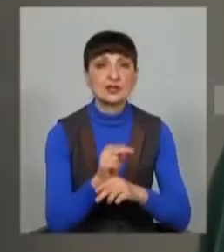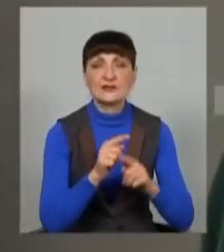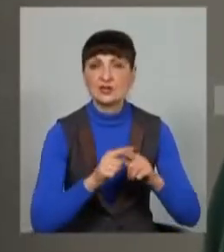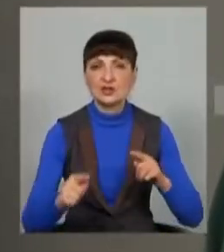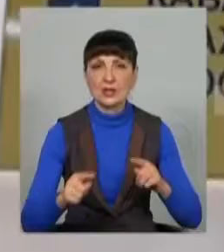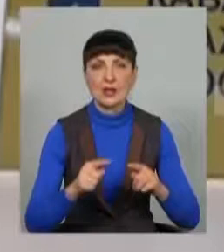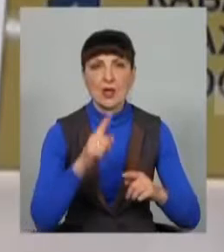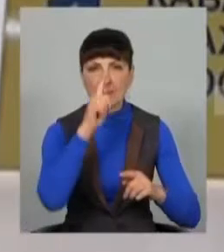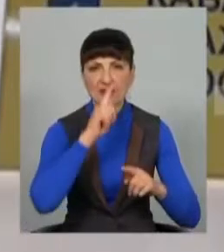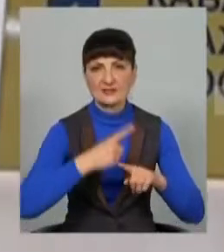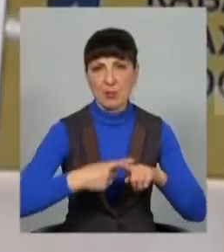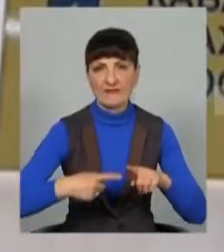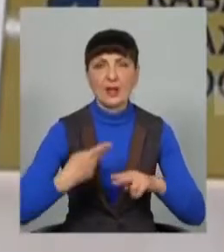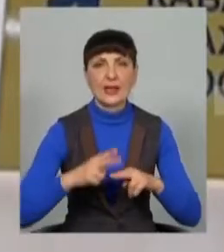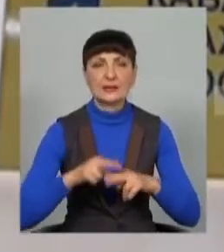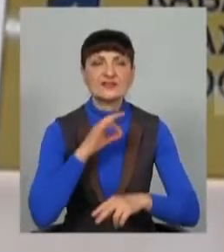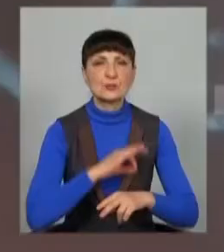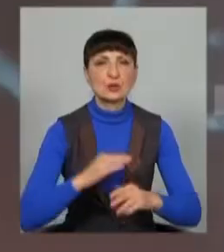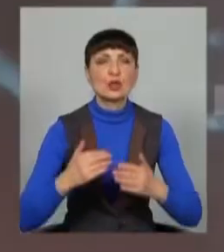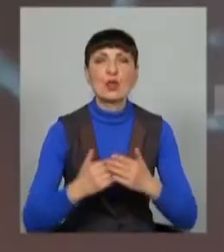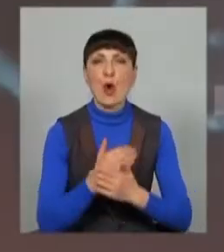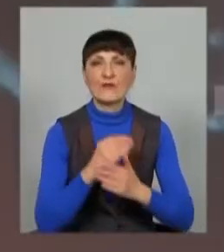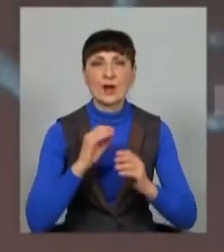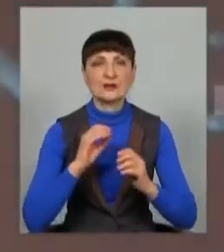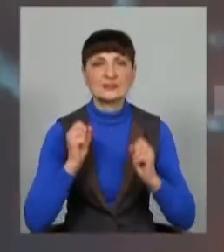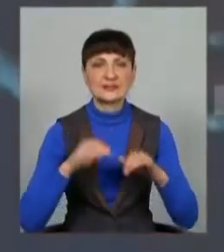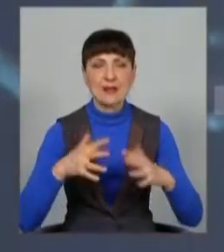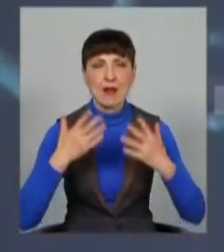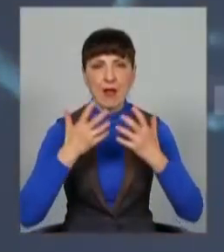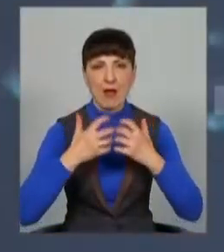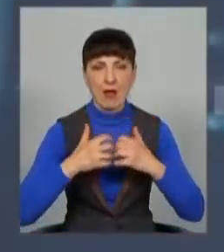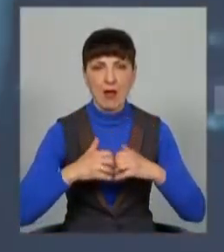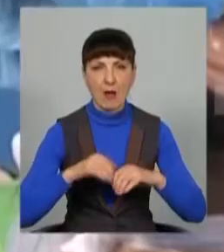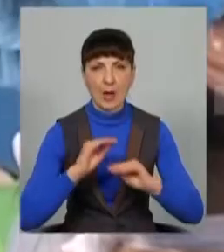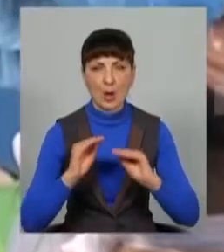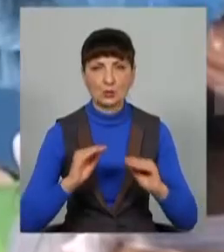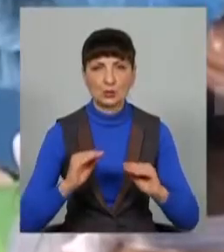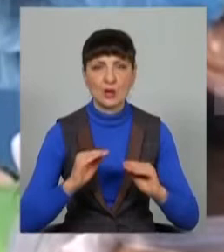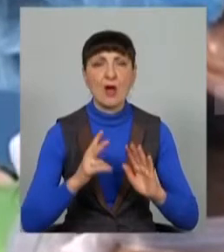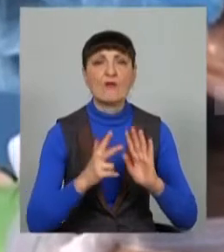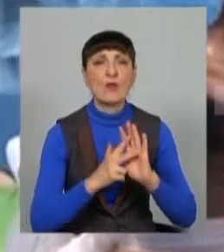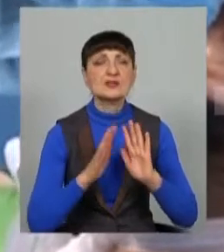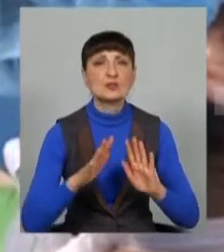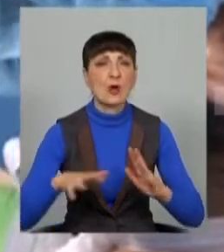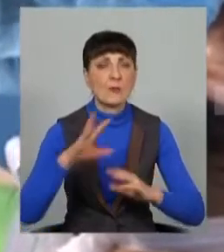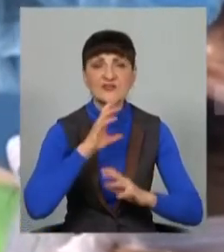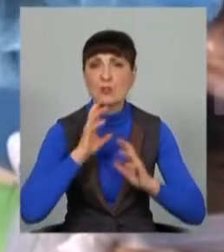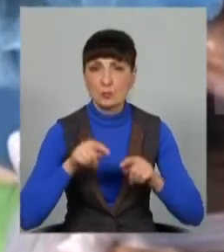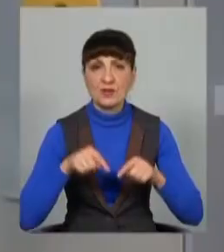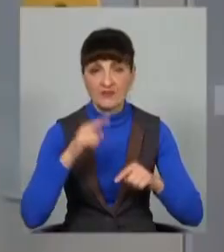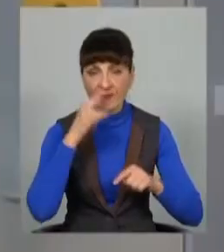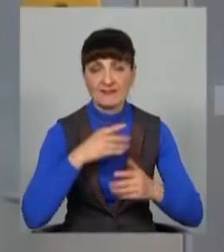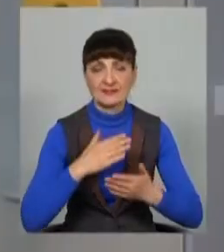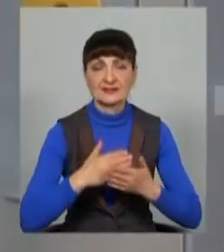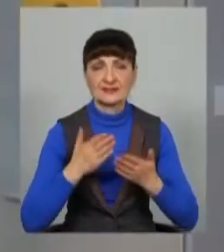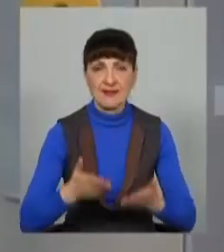течение полутора месяцев. Для этого используется новейшее устройство для томотерапии. Таких аппаратов 8 по всему миру, и один из них